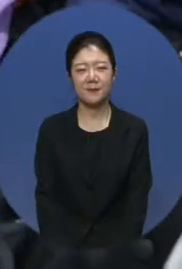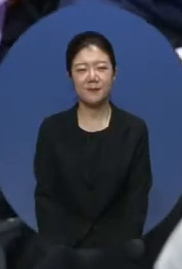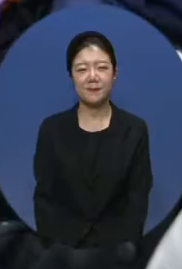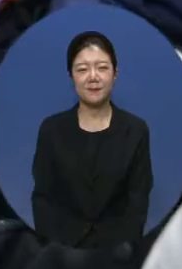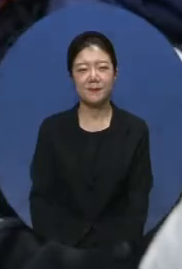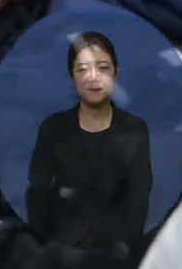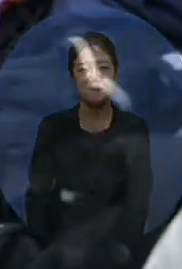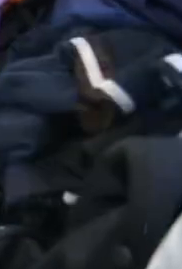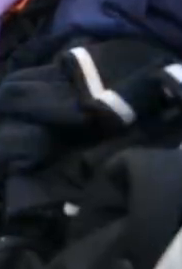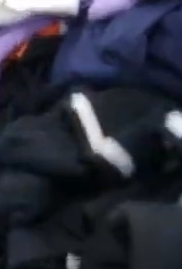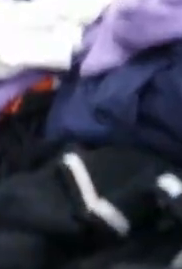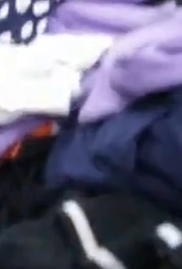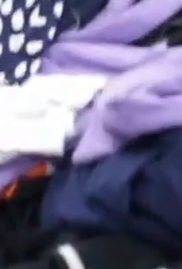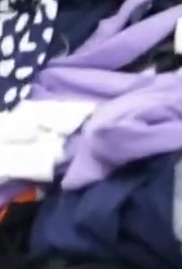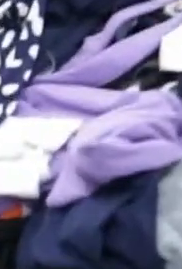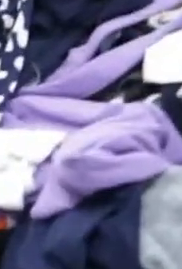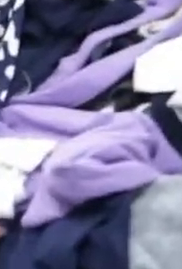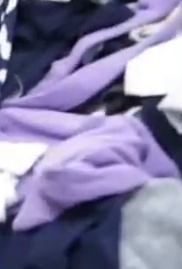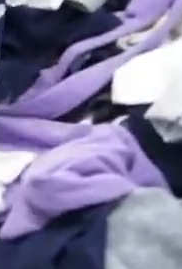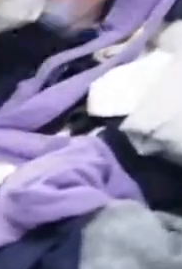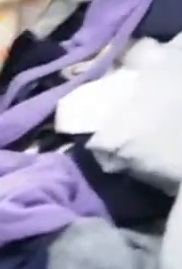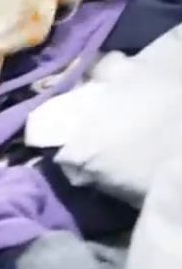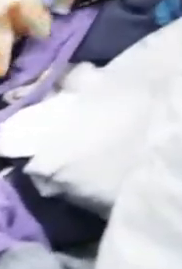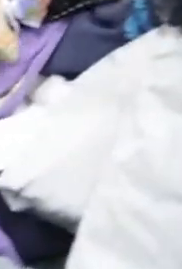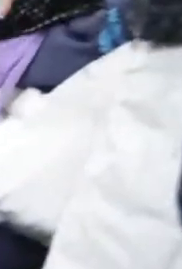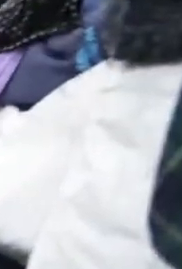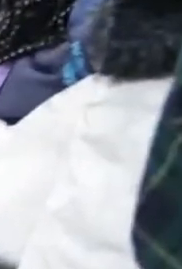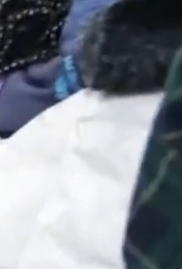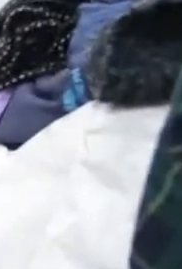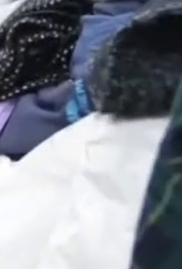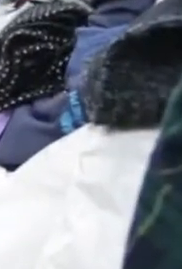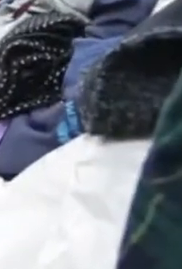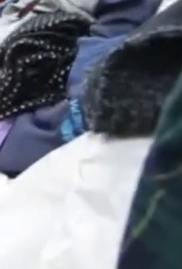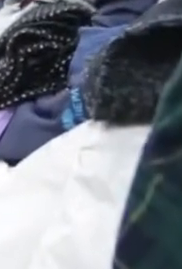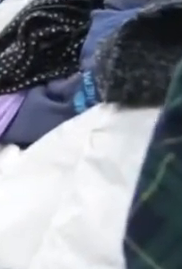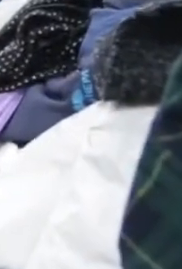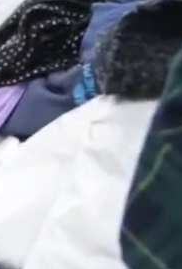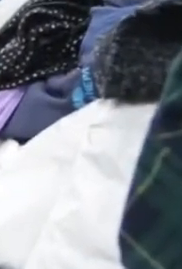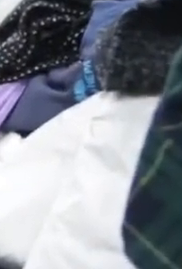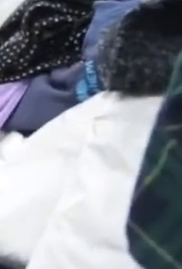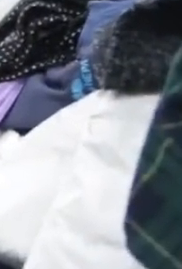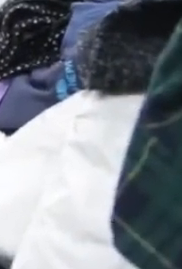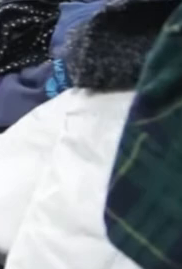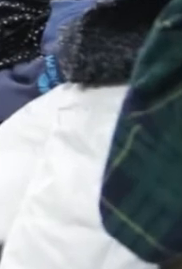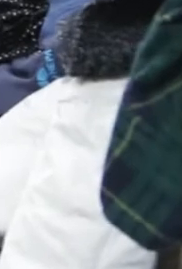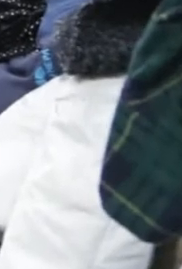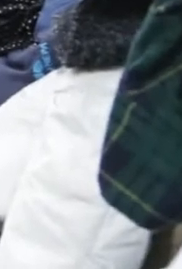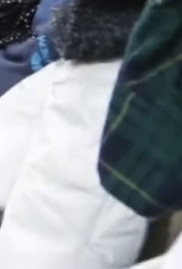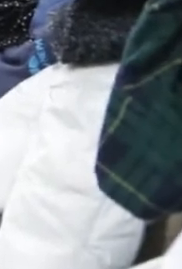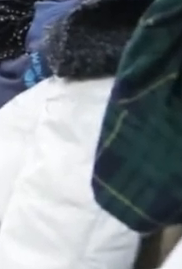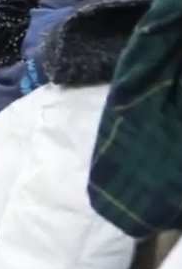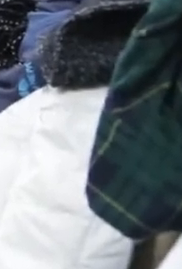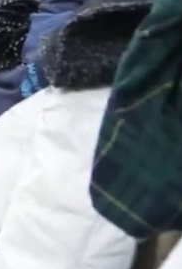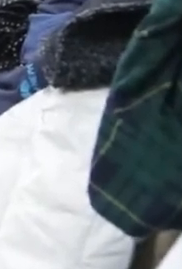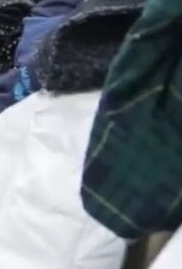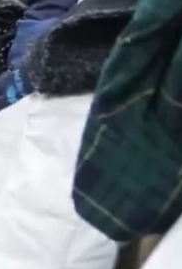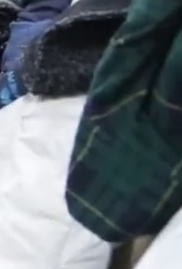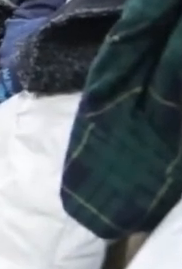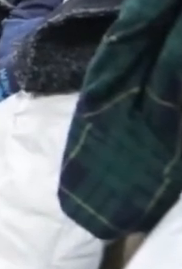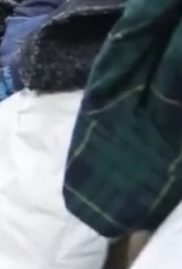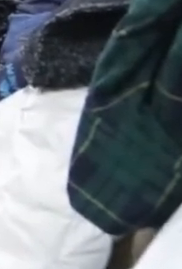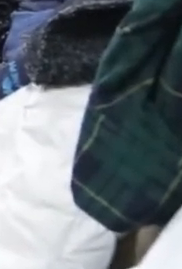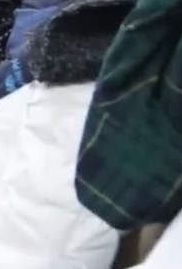마음이 어땠어? 네? 이제 혼자 놔두고 와서 어땠어? 안 좋았어요. 어? 안 좋았어요. 안